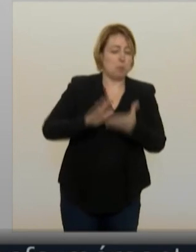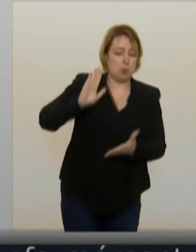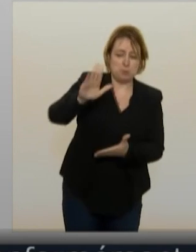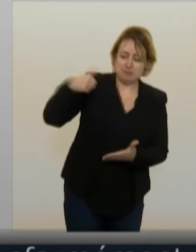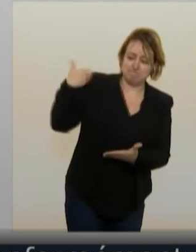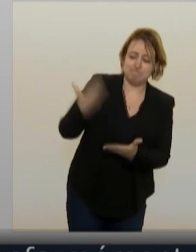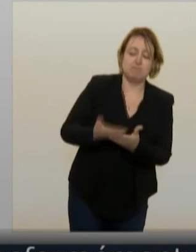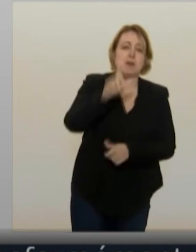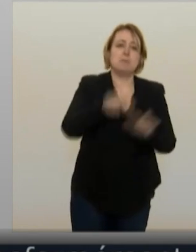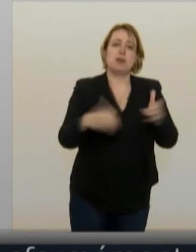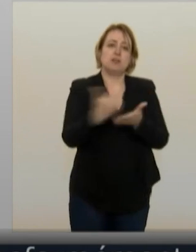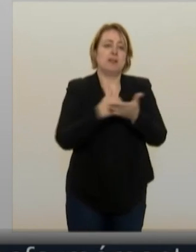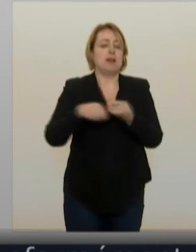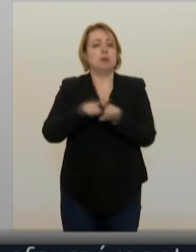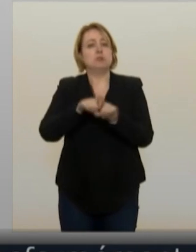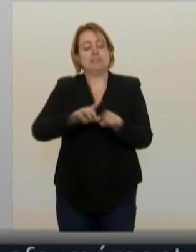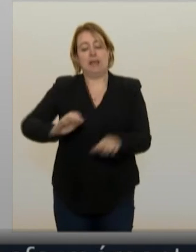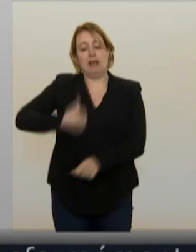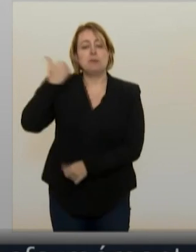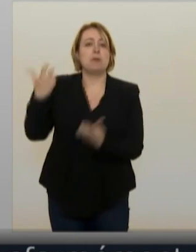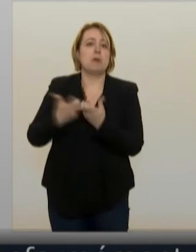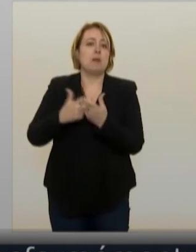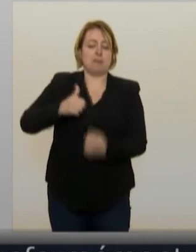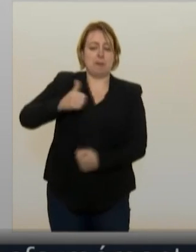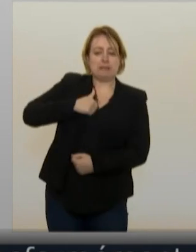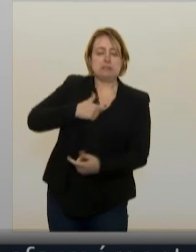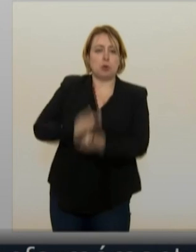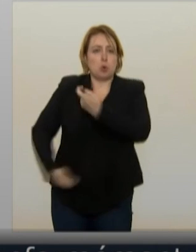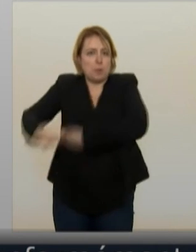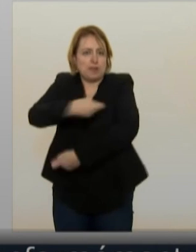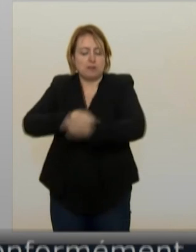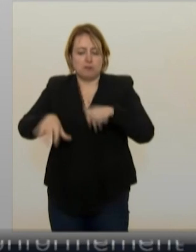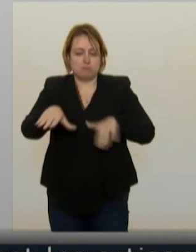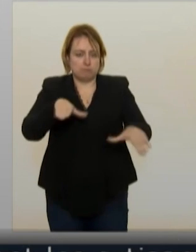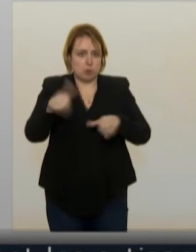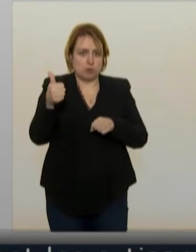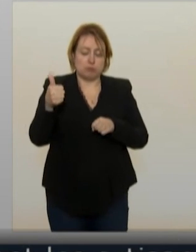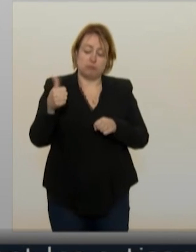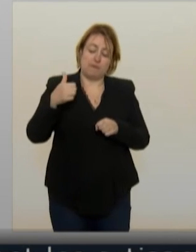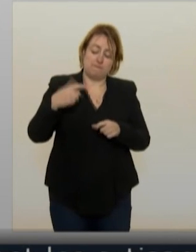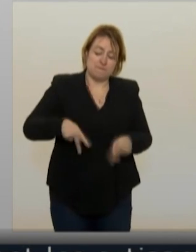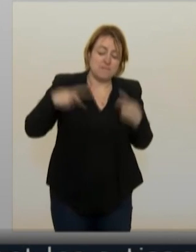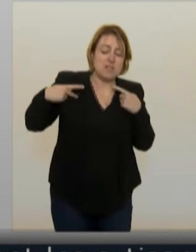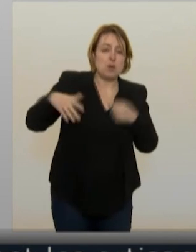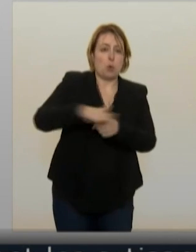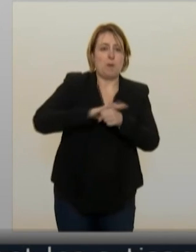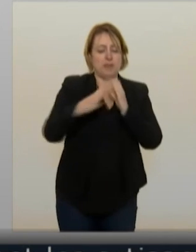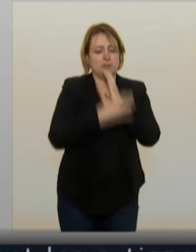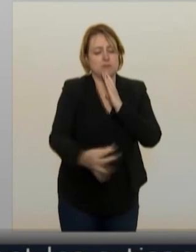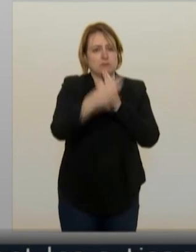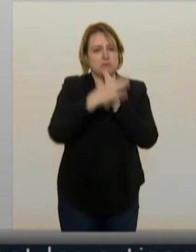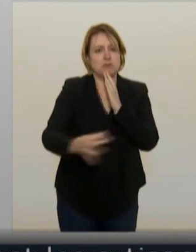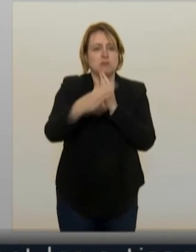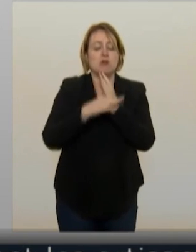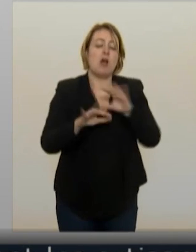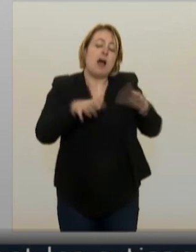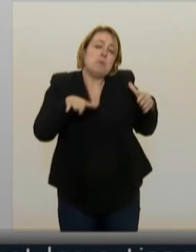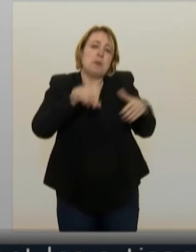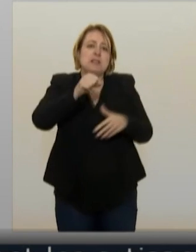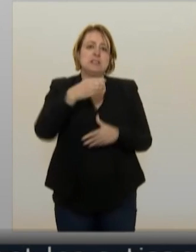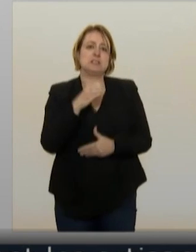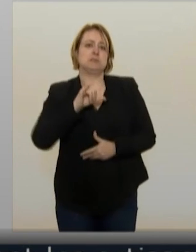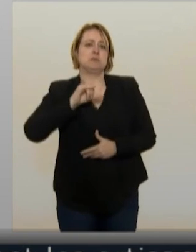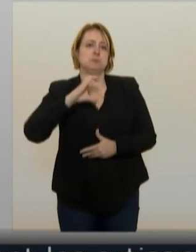indépendants notamment les artisans et les commerçants qui ont cotisé toute leur vie avec des revenus autour du SMIC